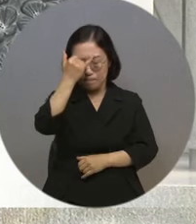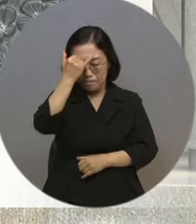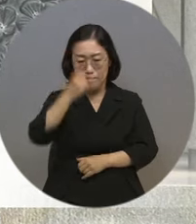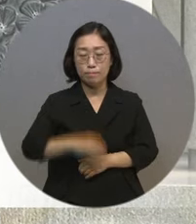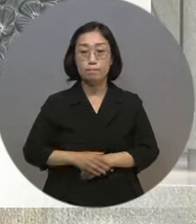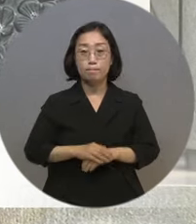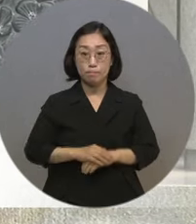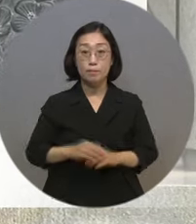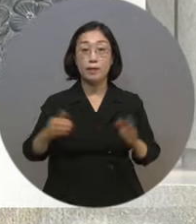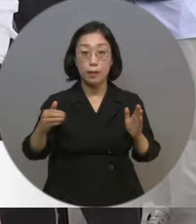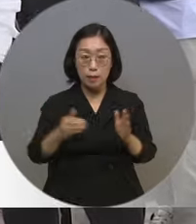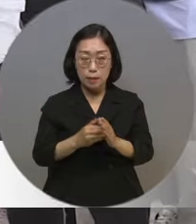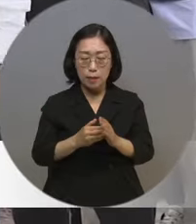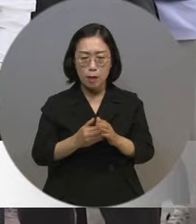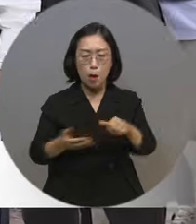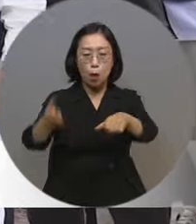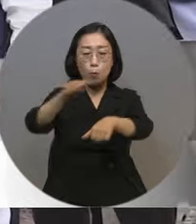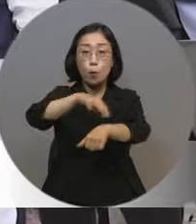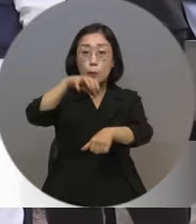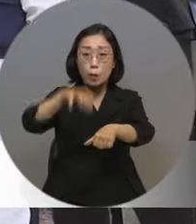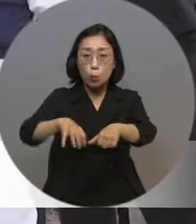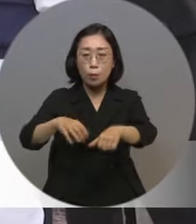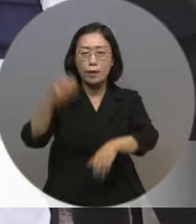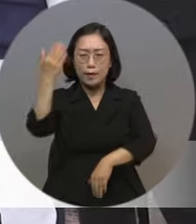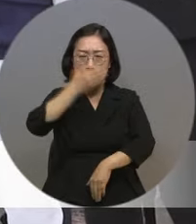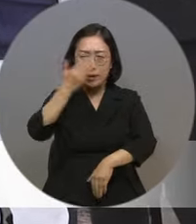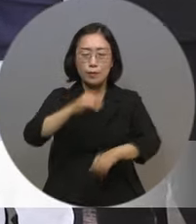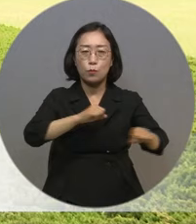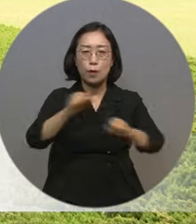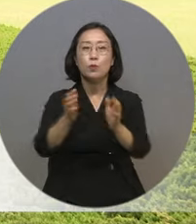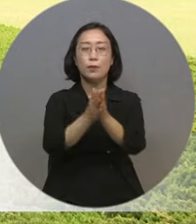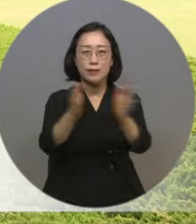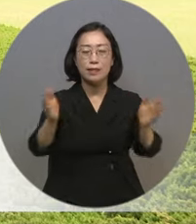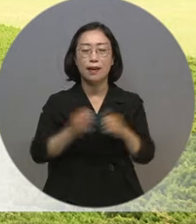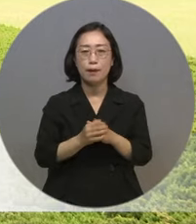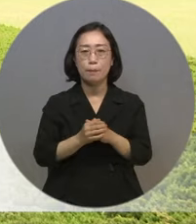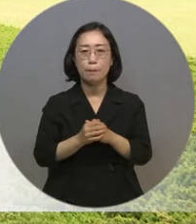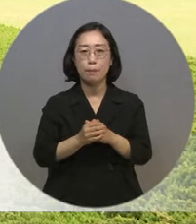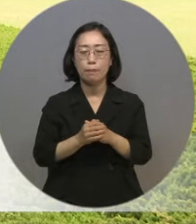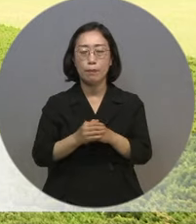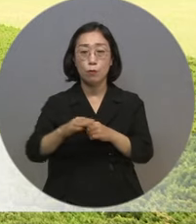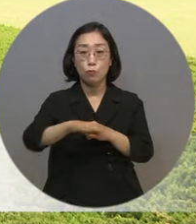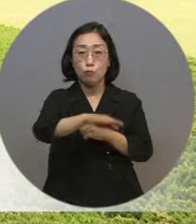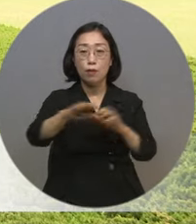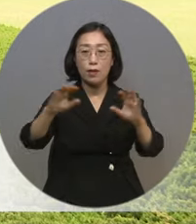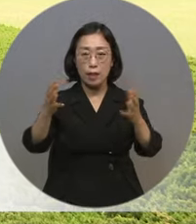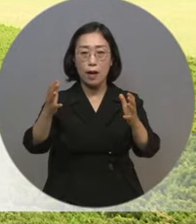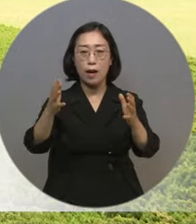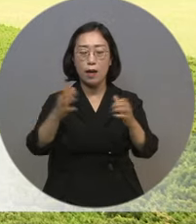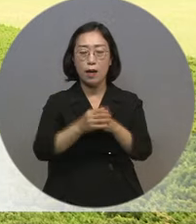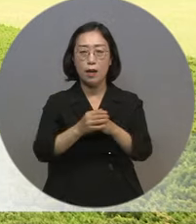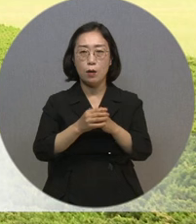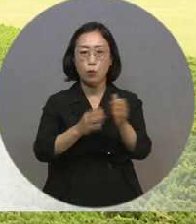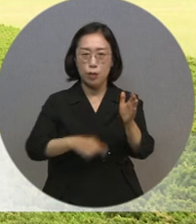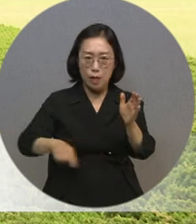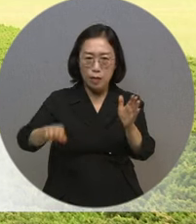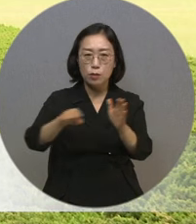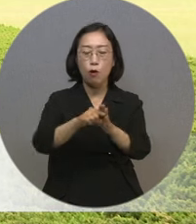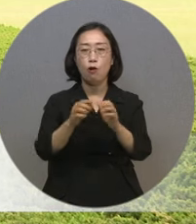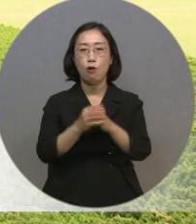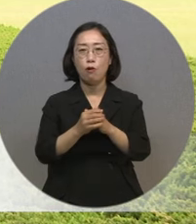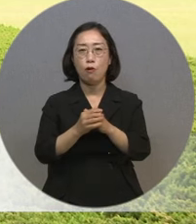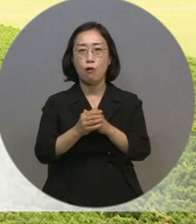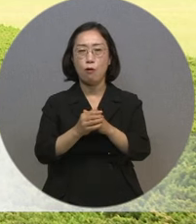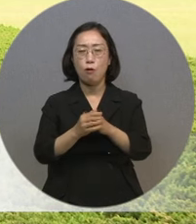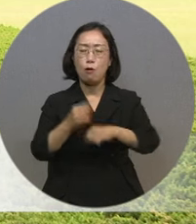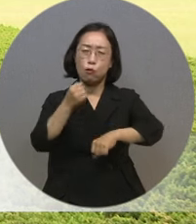잔벼밀묘역을 찾아 묘비 및 주변 환경 정화활동을 실시하였습니다. 이 나라가 있기까지 이 나라를 위해서